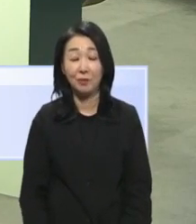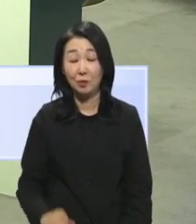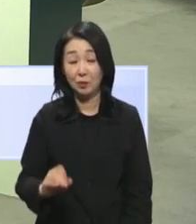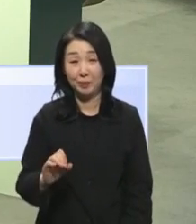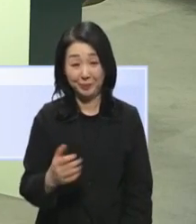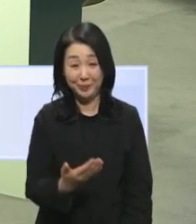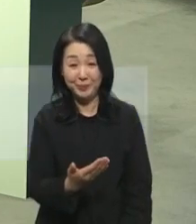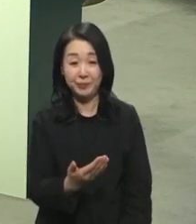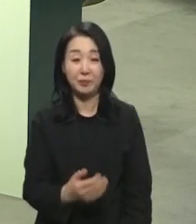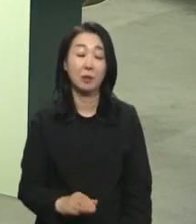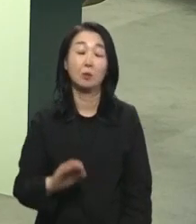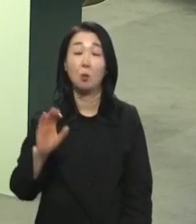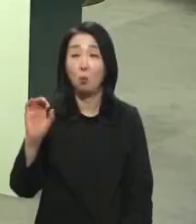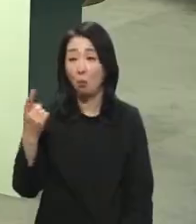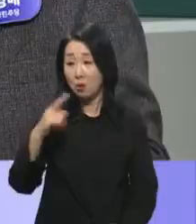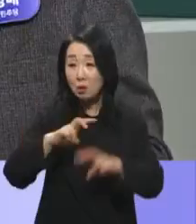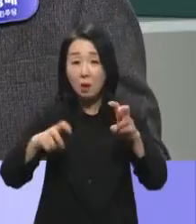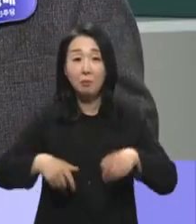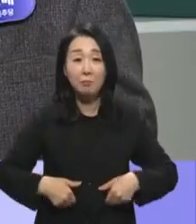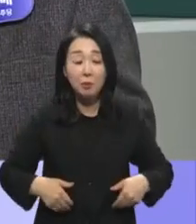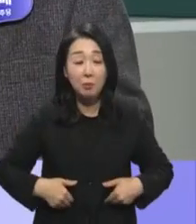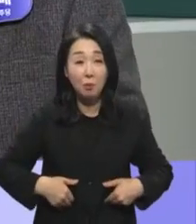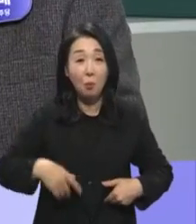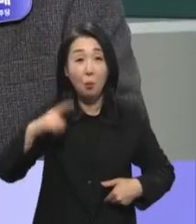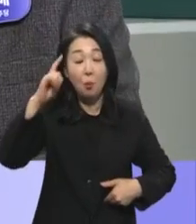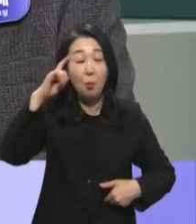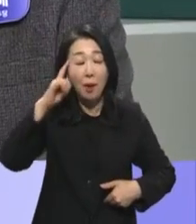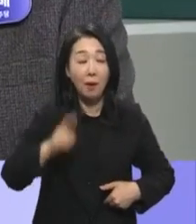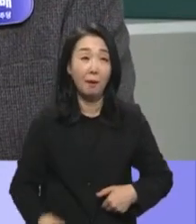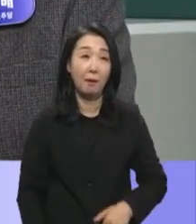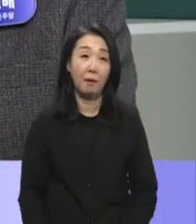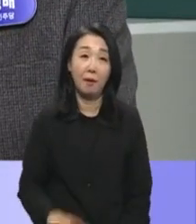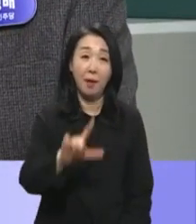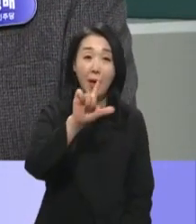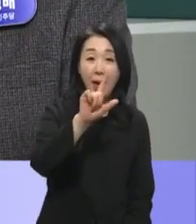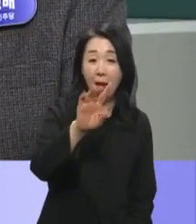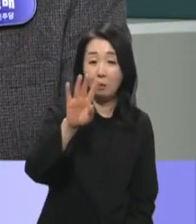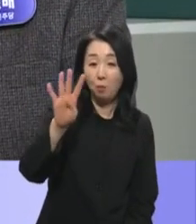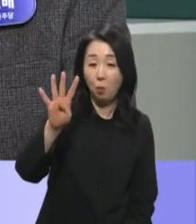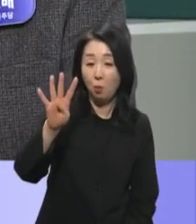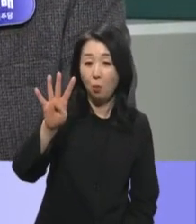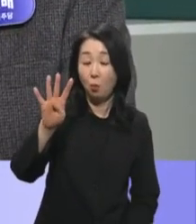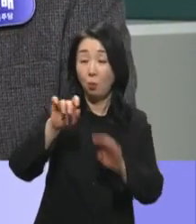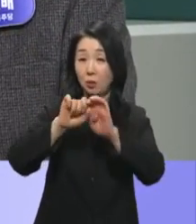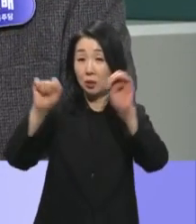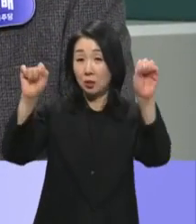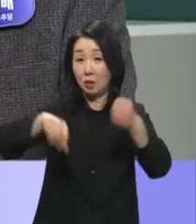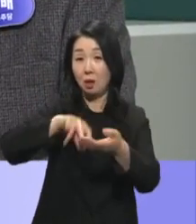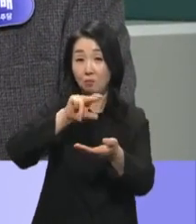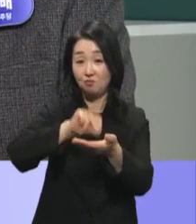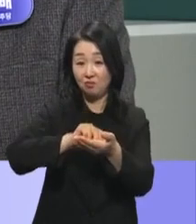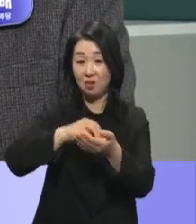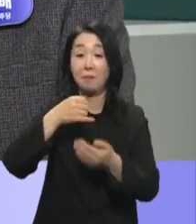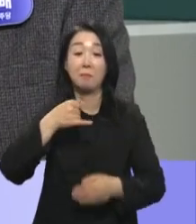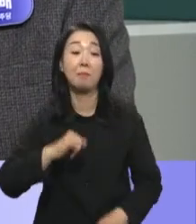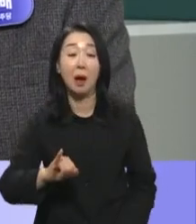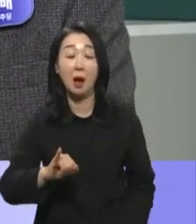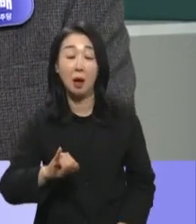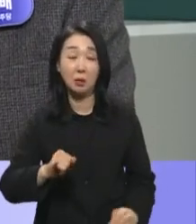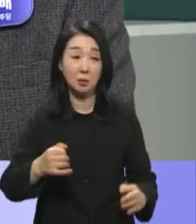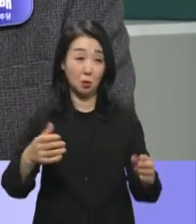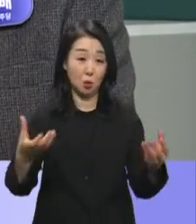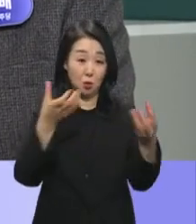것이죠 그 아시겠지만 l4 아는 그 시스템에 이제 문제가 생겼다고 지금 알려져 있습니다 그래서 그걸 교체를